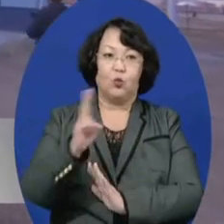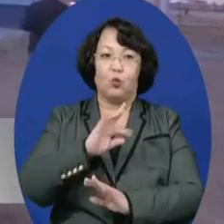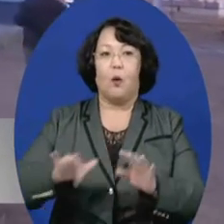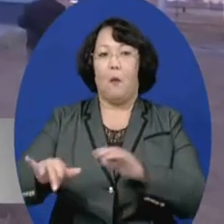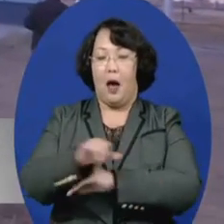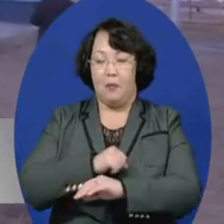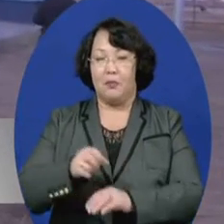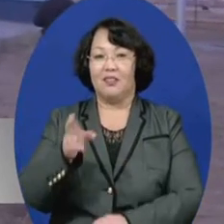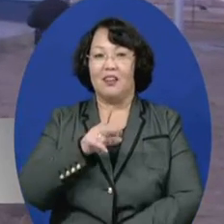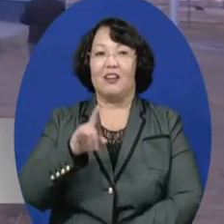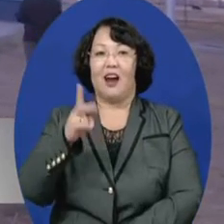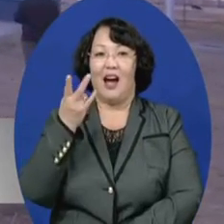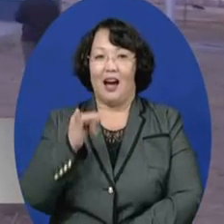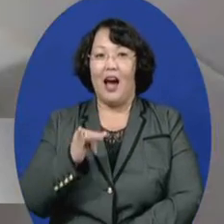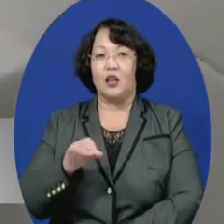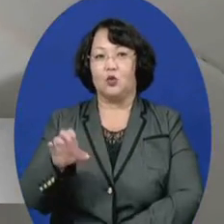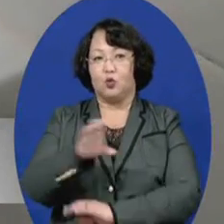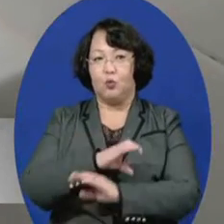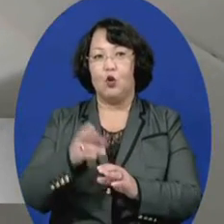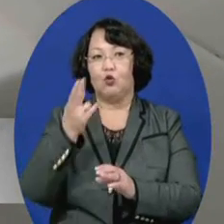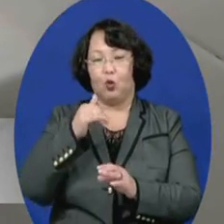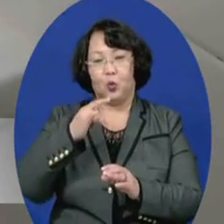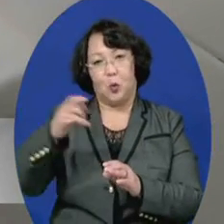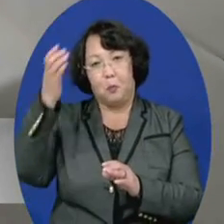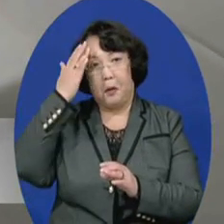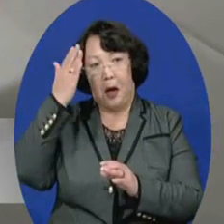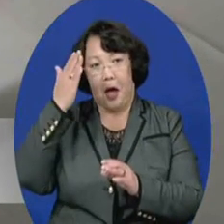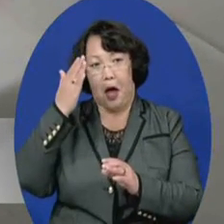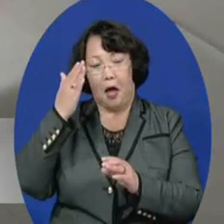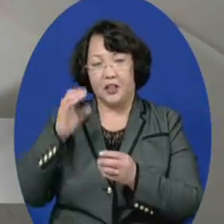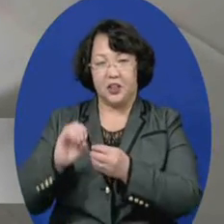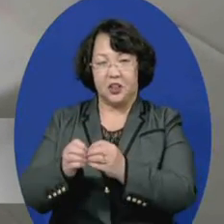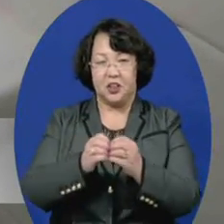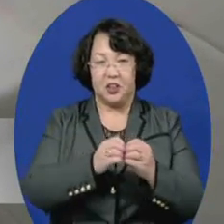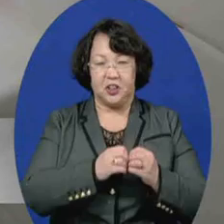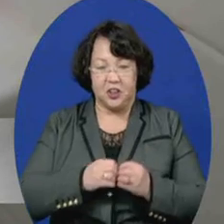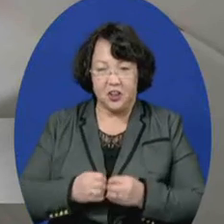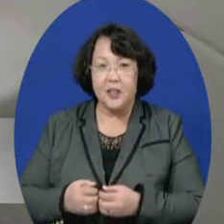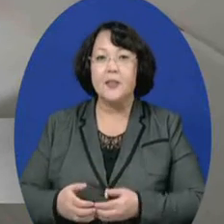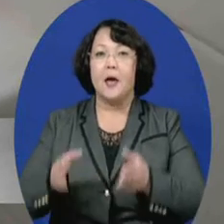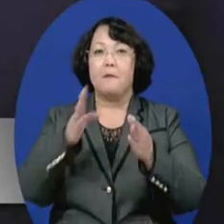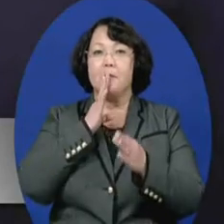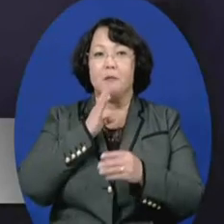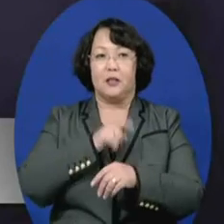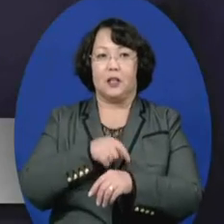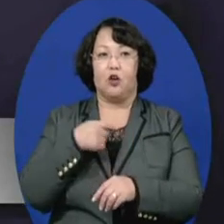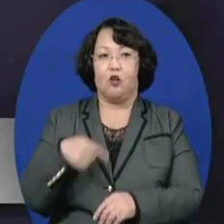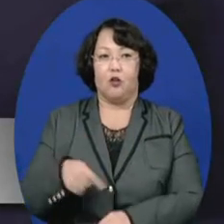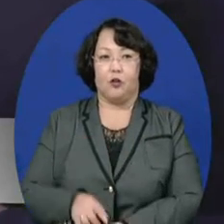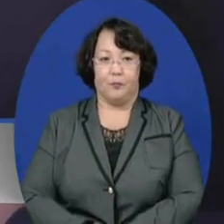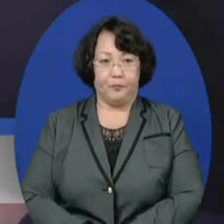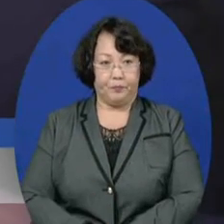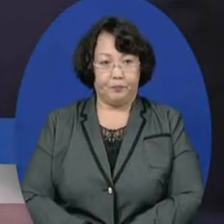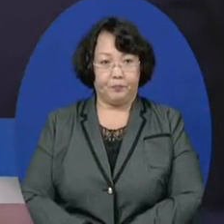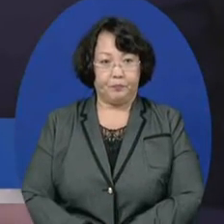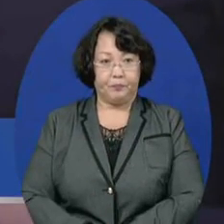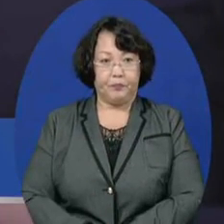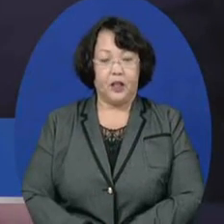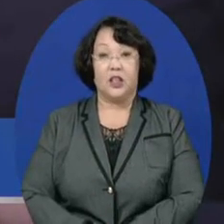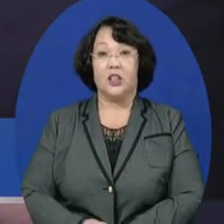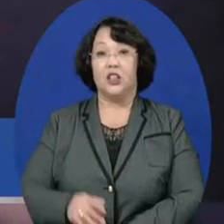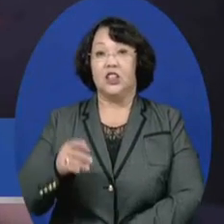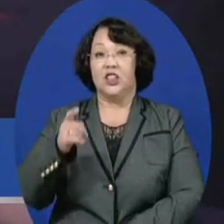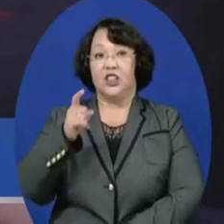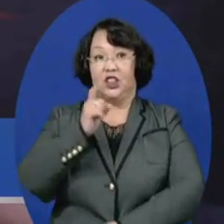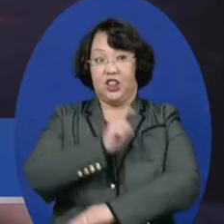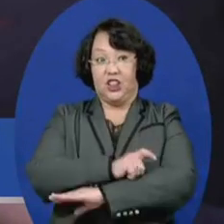аймгийн Дэлгэр Хангас сумын сургууль дотор байрны ариун цэврийн байгууламж бүрэн ашиглалтанд ороход хойрцсон байна. Ер нь манайх нөгөө нэг хичээлийн нэг 3